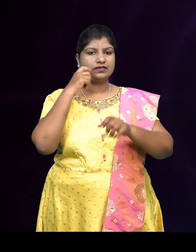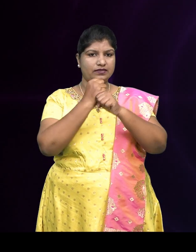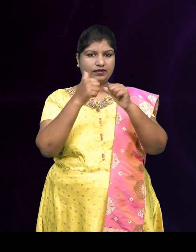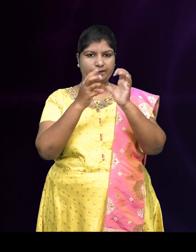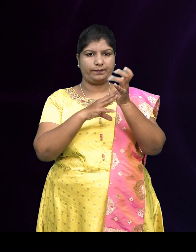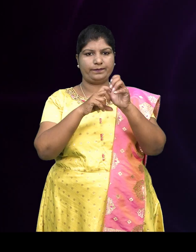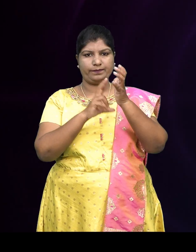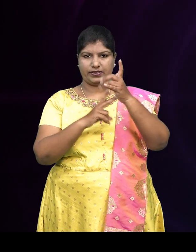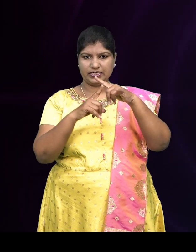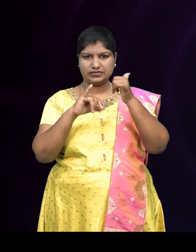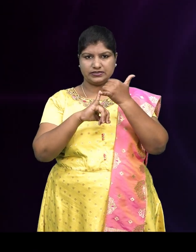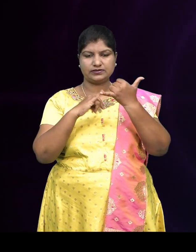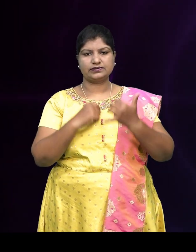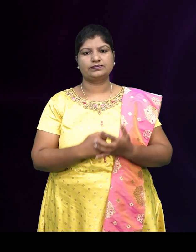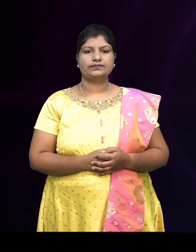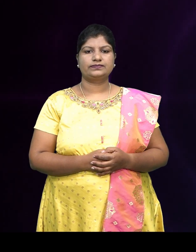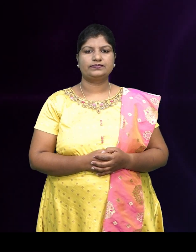स्नायु रज्जुक,